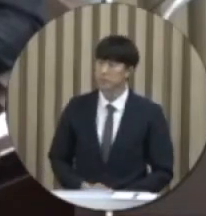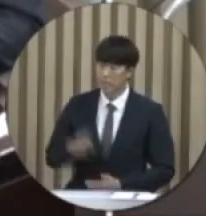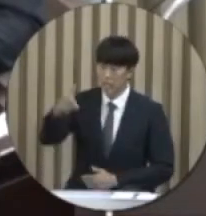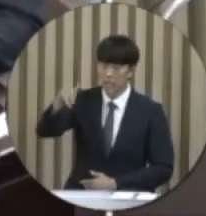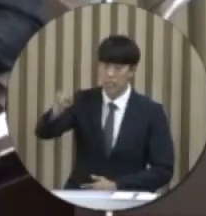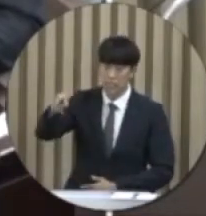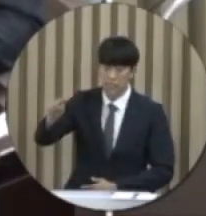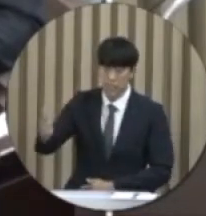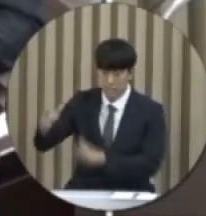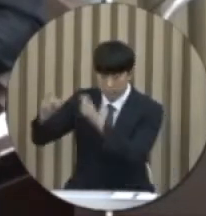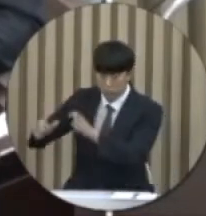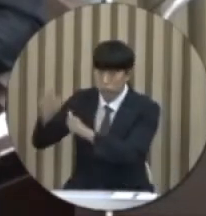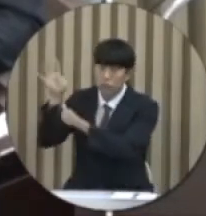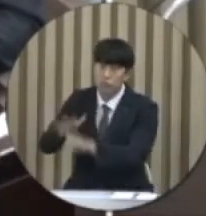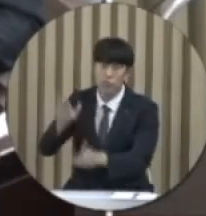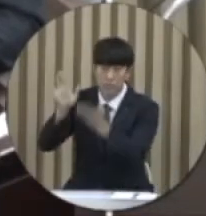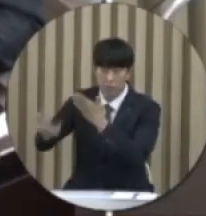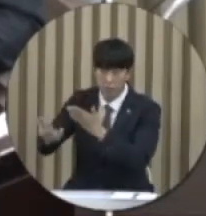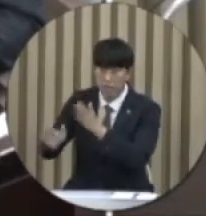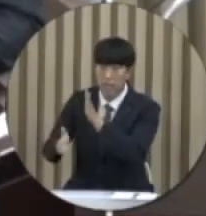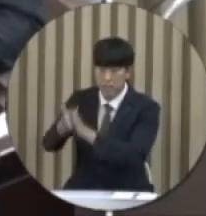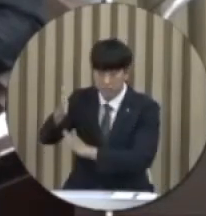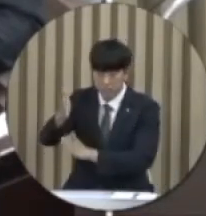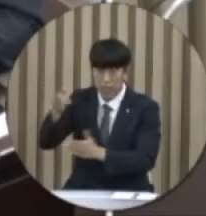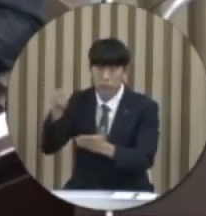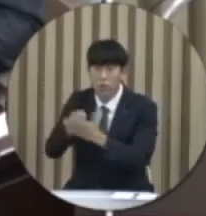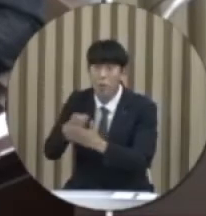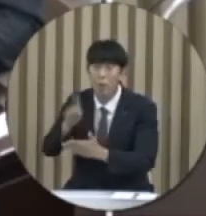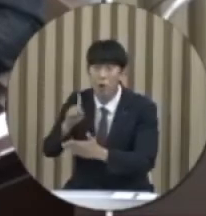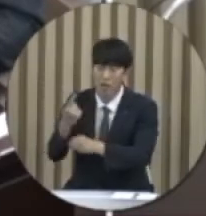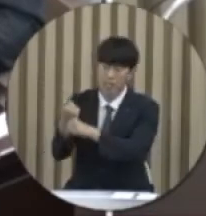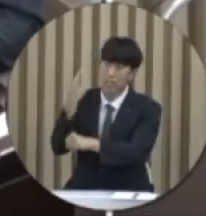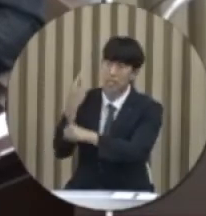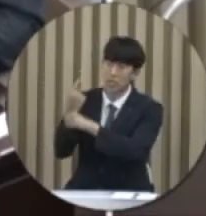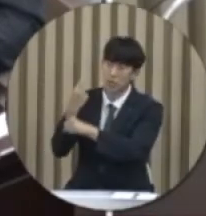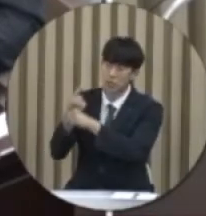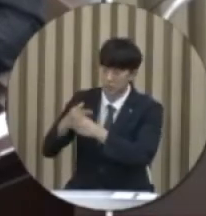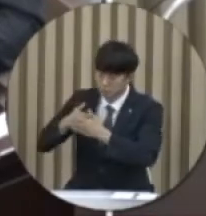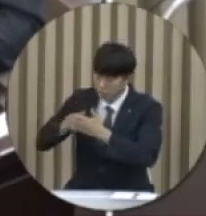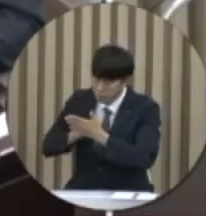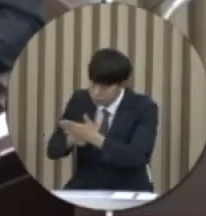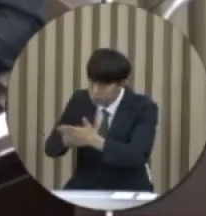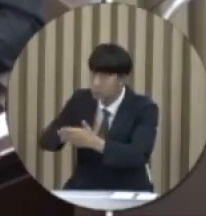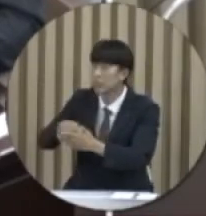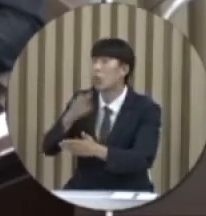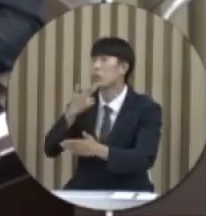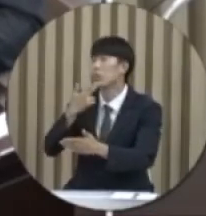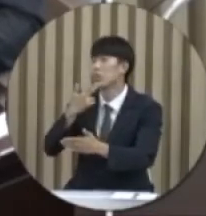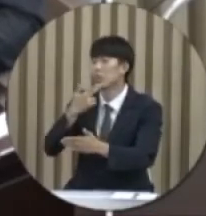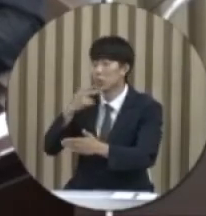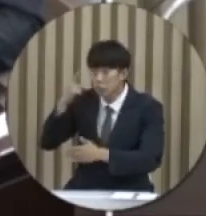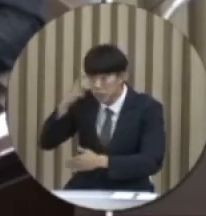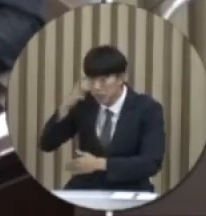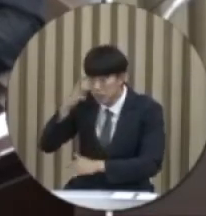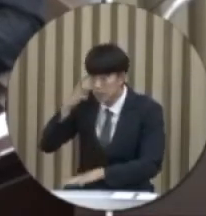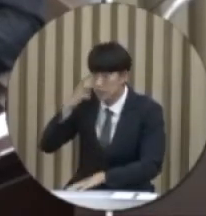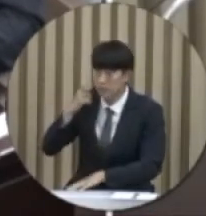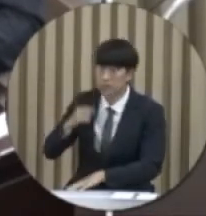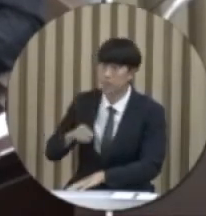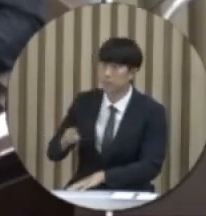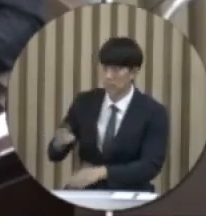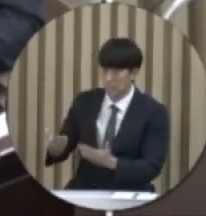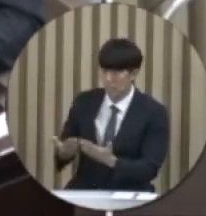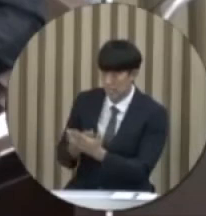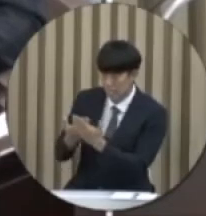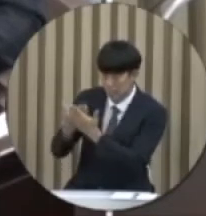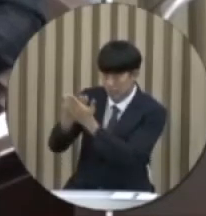기산지구가 부결되고 시의 원칙은 그렇습니다. 작년에 진행을 안 했습니다. 안한 이유는 그